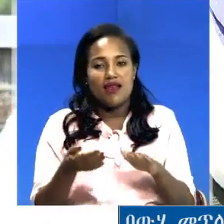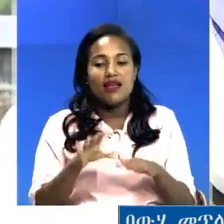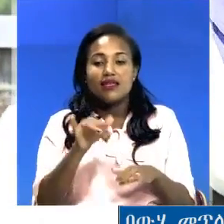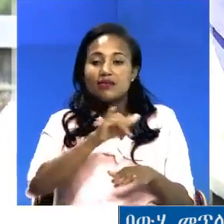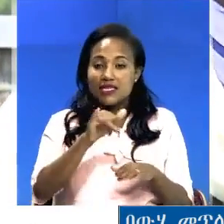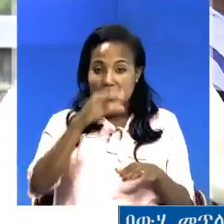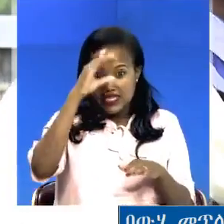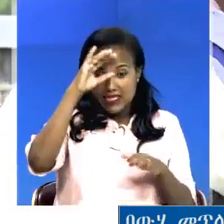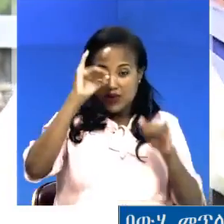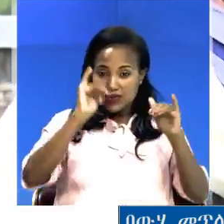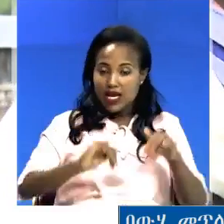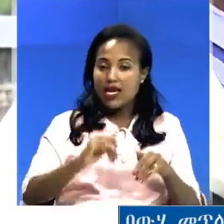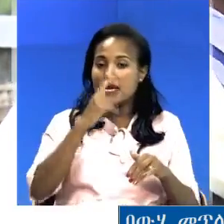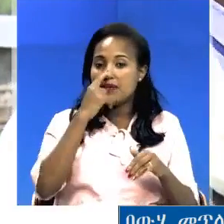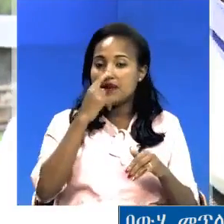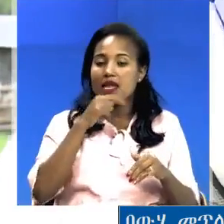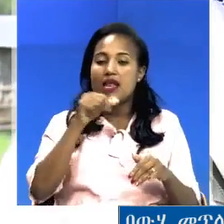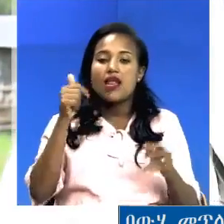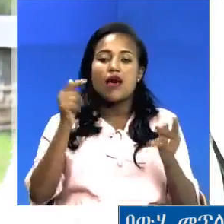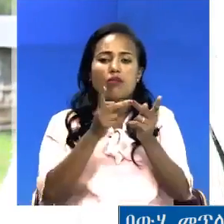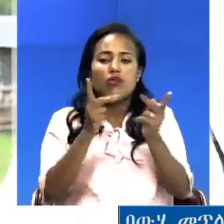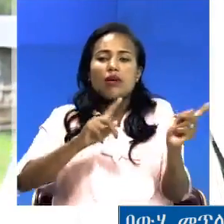አዚ ለመደሱ አንድ ባራ ወስደ በጥለው መሽ ለምደ